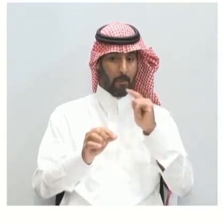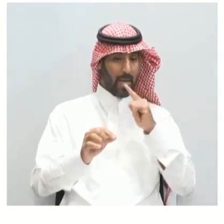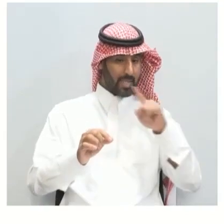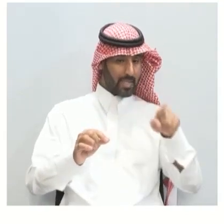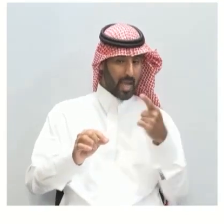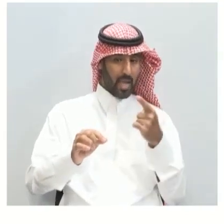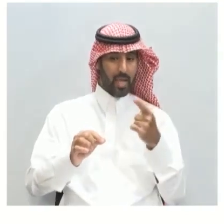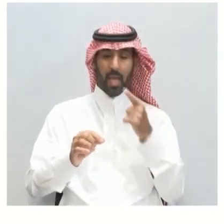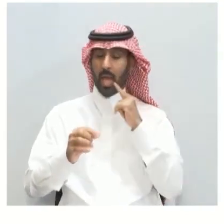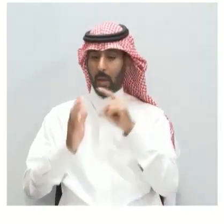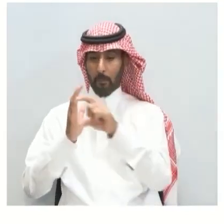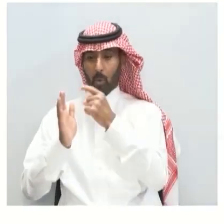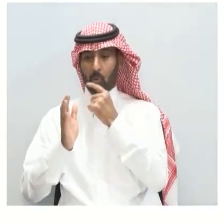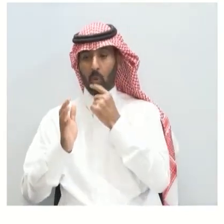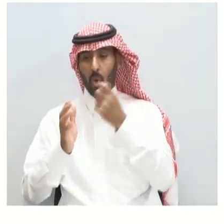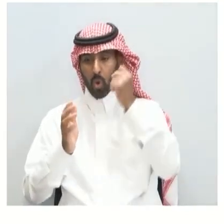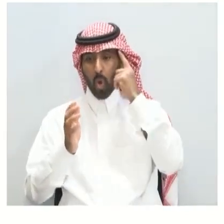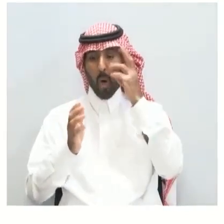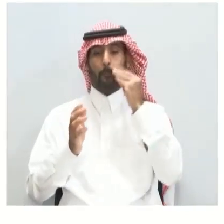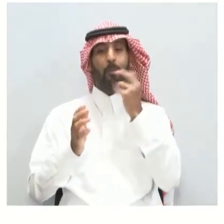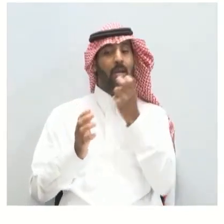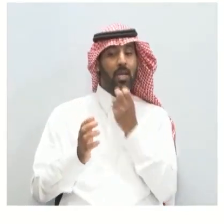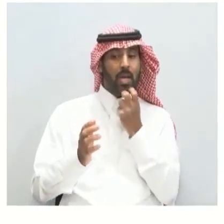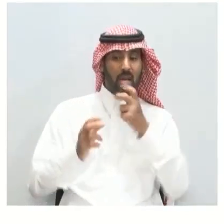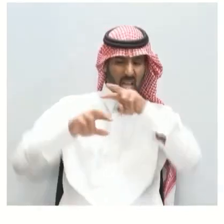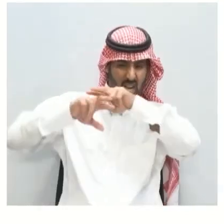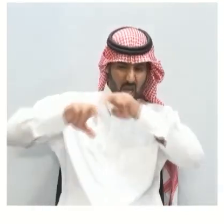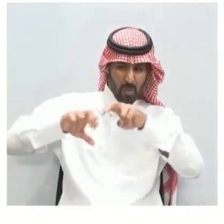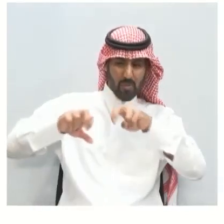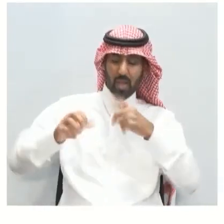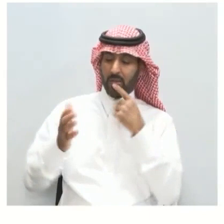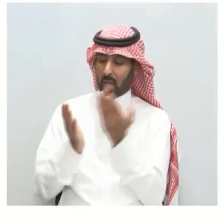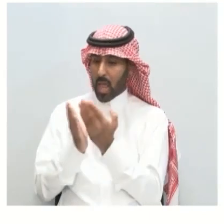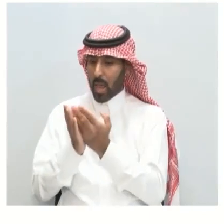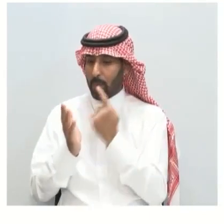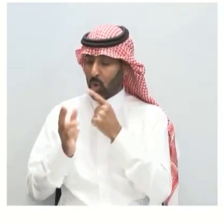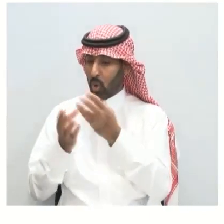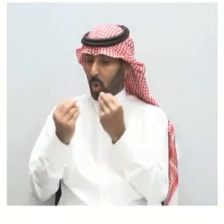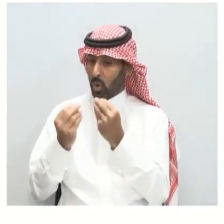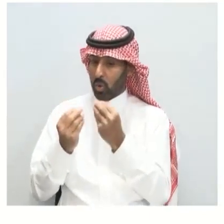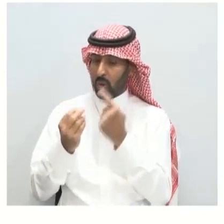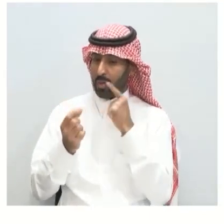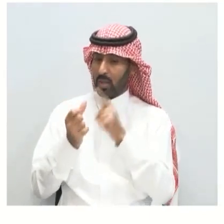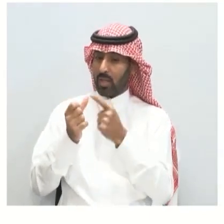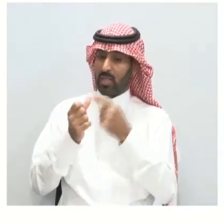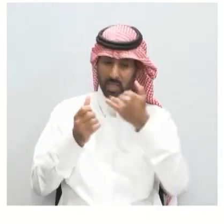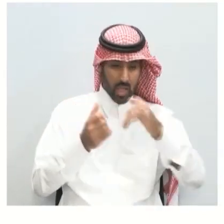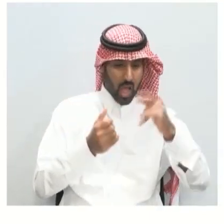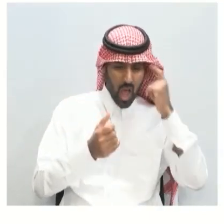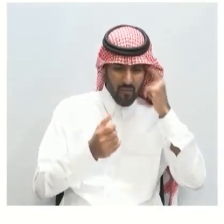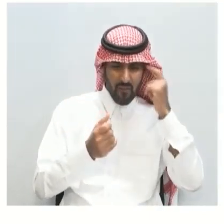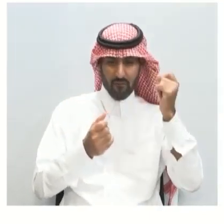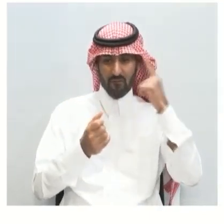الصحيحه موضوع علوم القران الابحاث المتعلقه بالقران الكريم وعلومه من حيث كونها طريقه لفهم